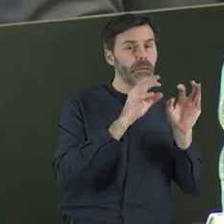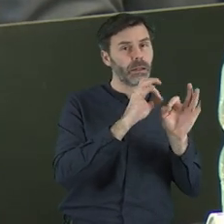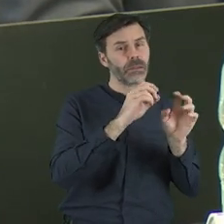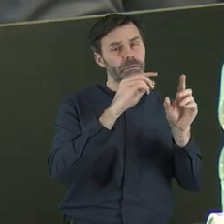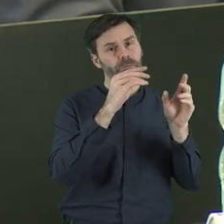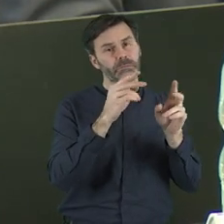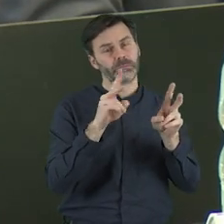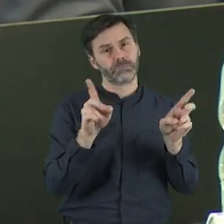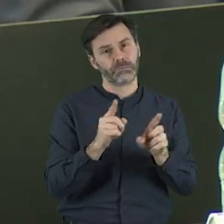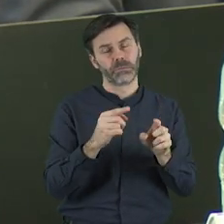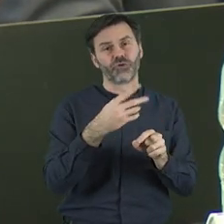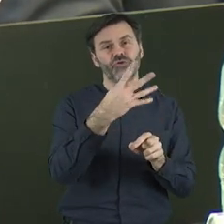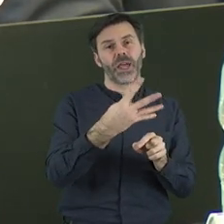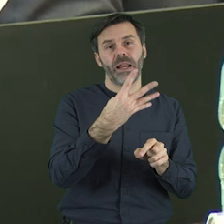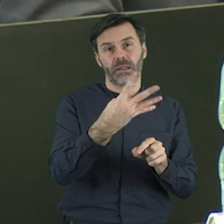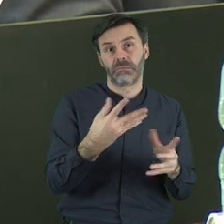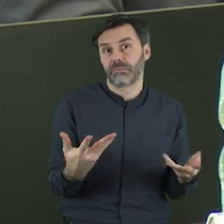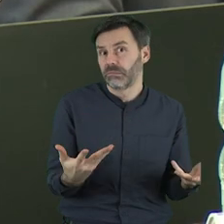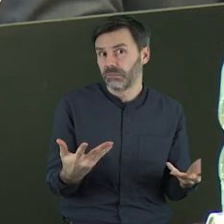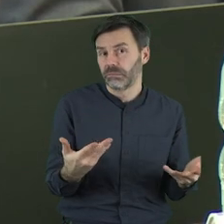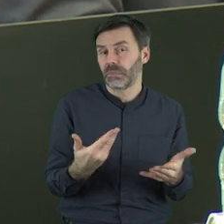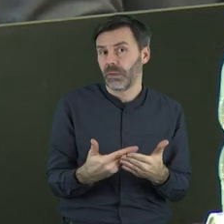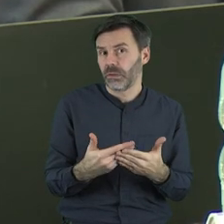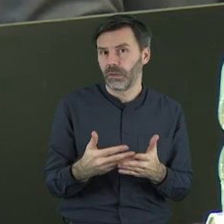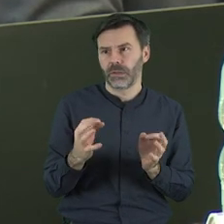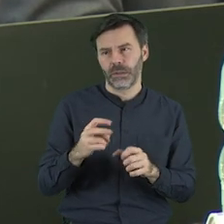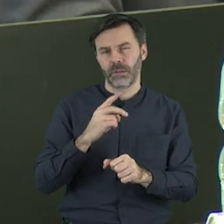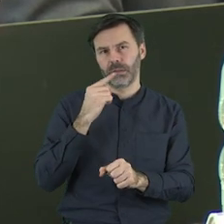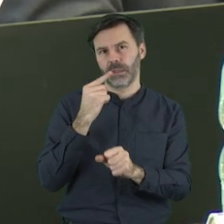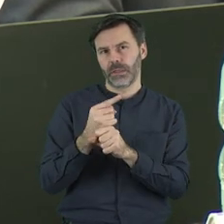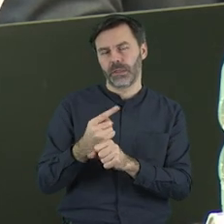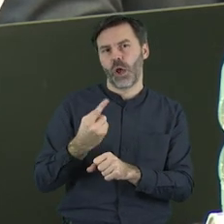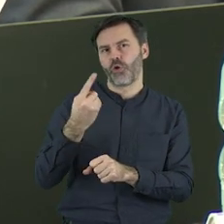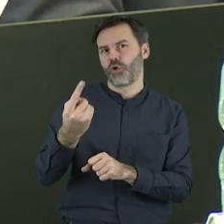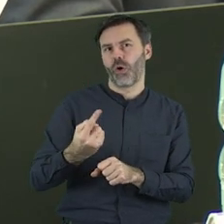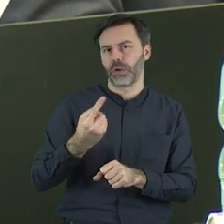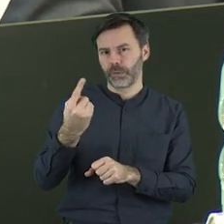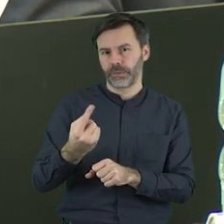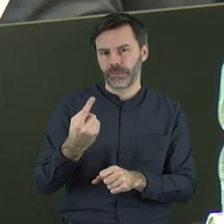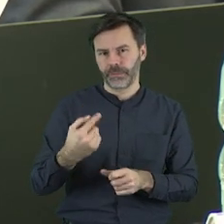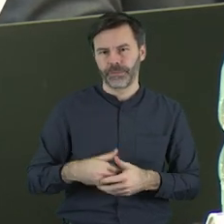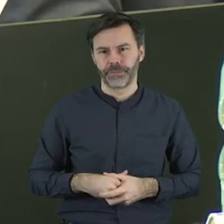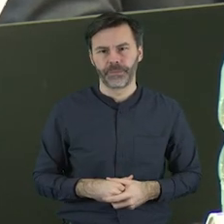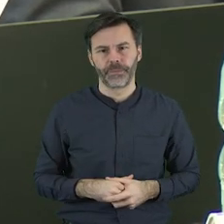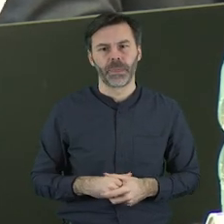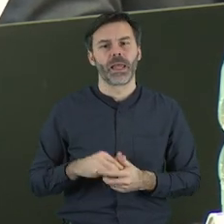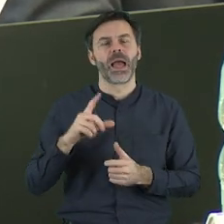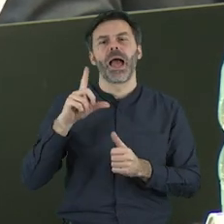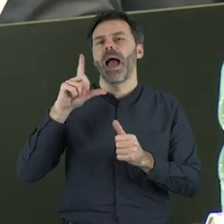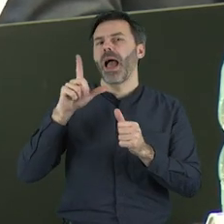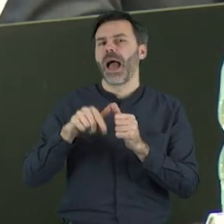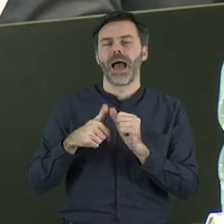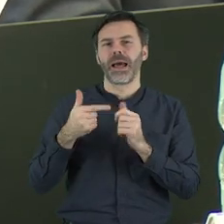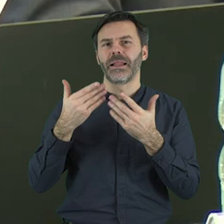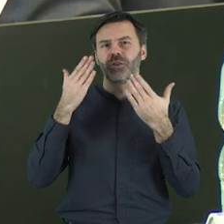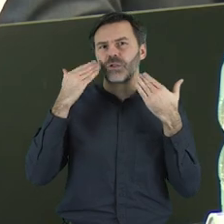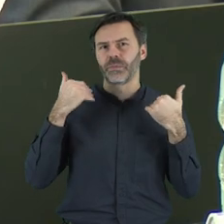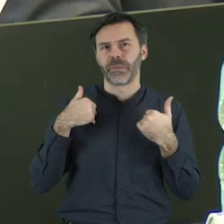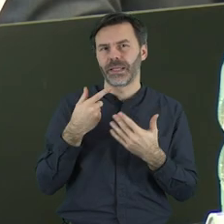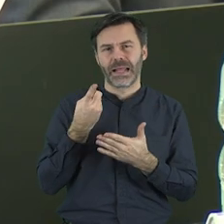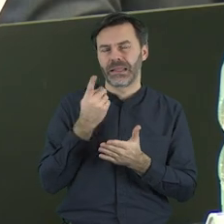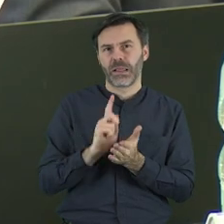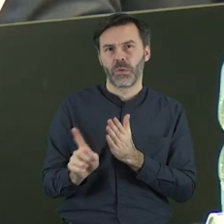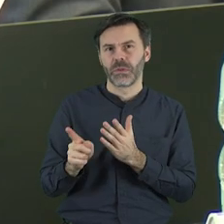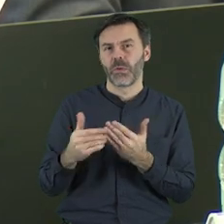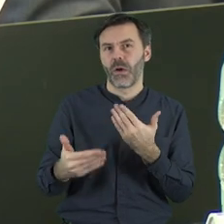Ale proszę państwa, nawet na ten rok nie udało się szpitalowi, bo jest tylko oferta na 3 miesiące złożona i to wszyscy już chyba